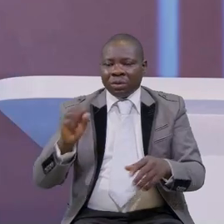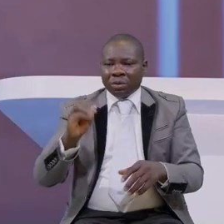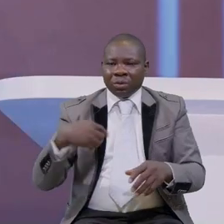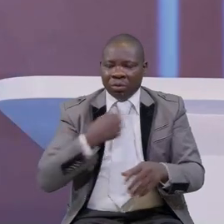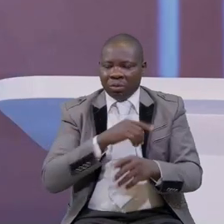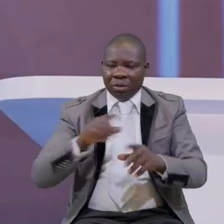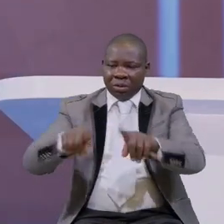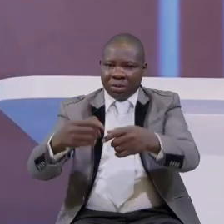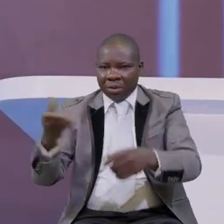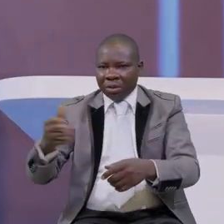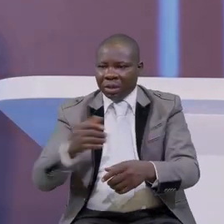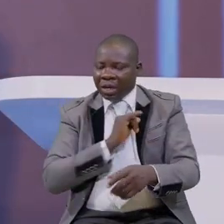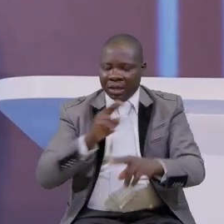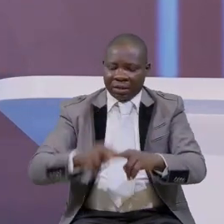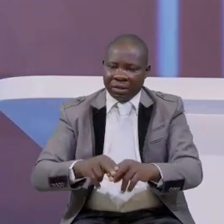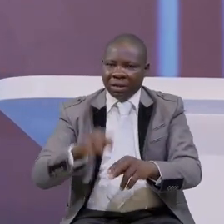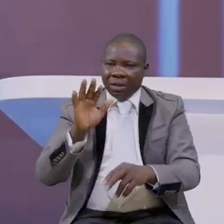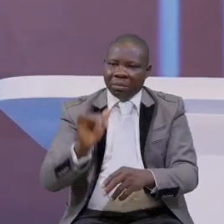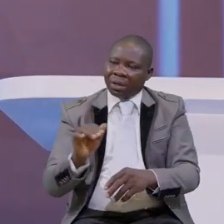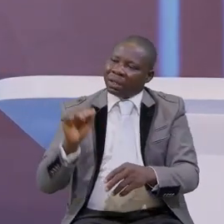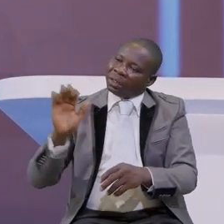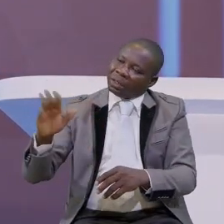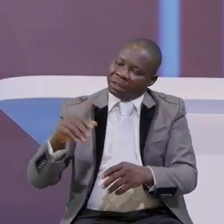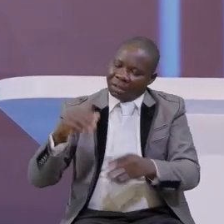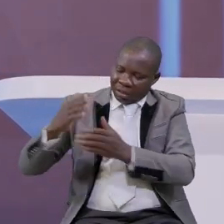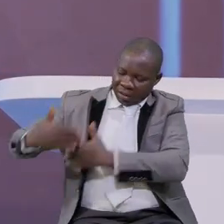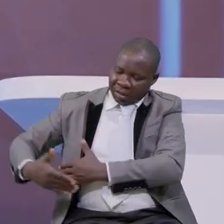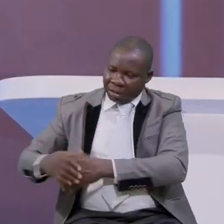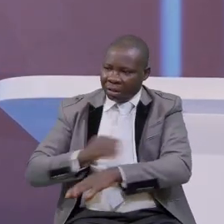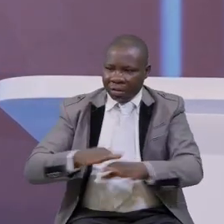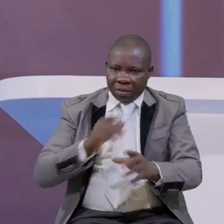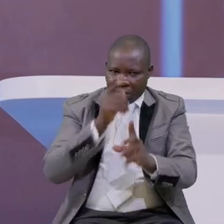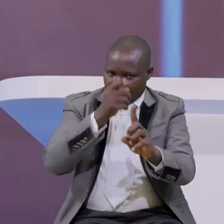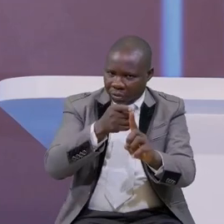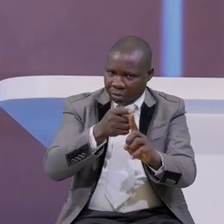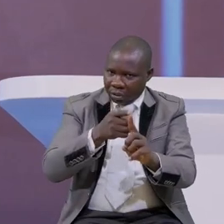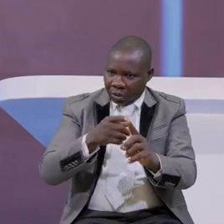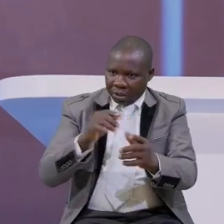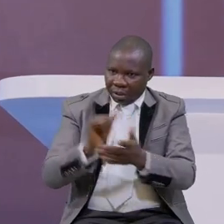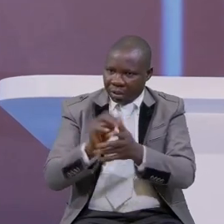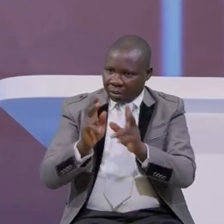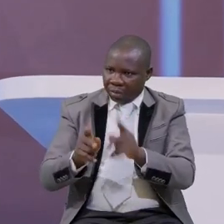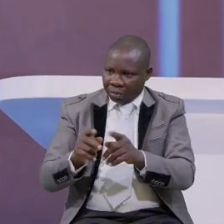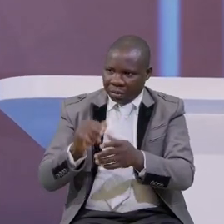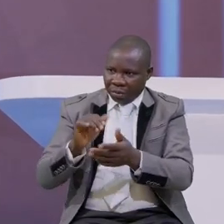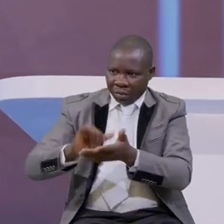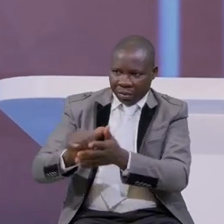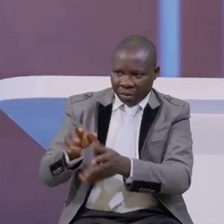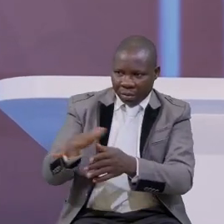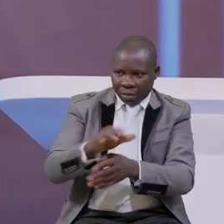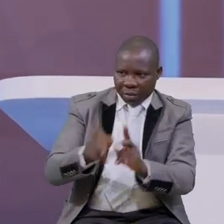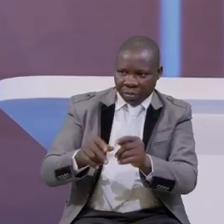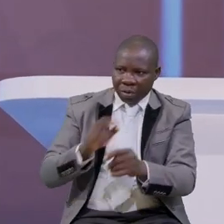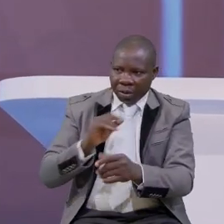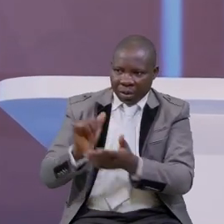là-bas. J'étais assis à ses côtés. Là, dit, ces gens-là, lève la tête, tu les vois là, un, deux, trois.